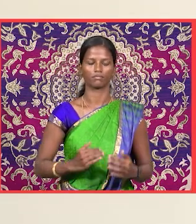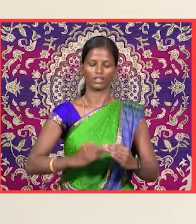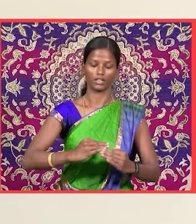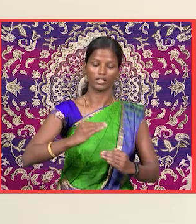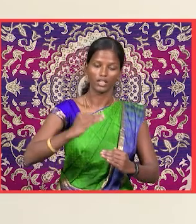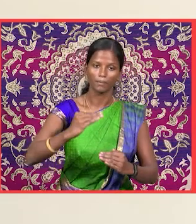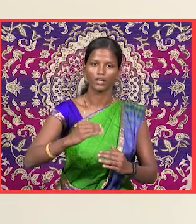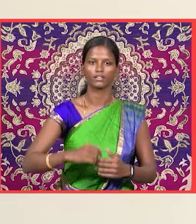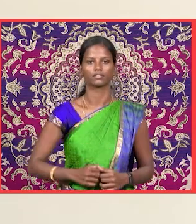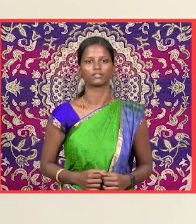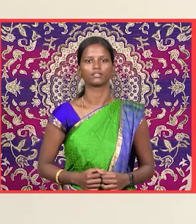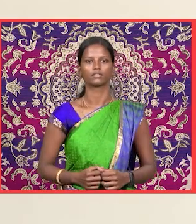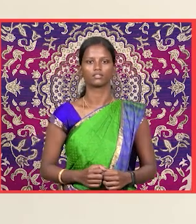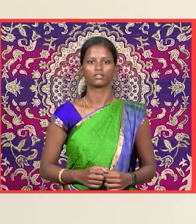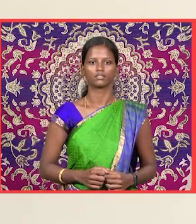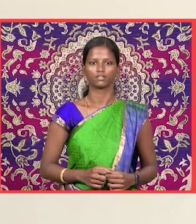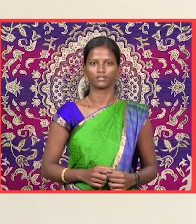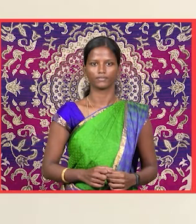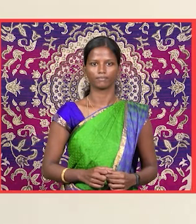தண்ணீர் நிரம்ப